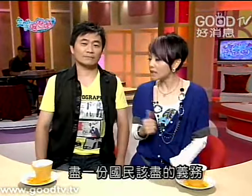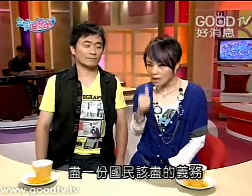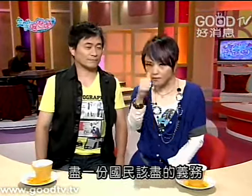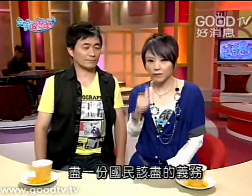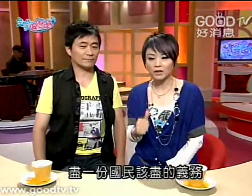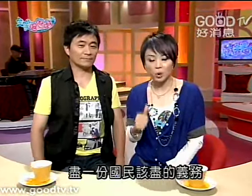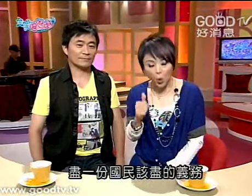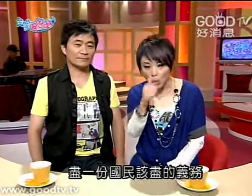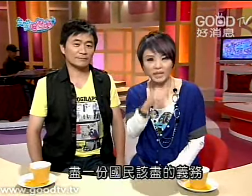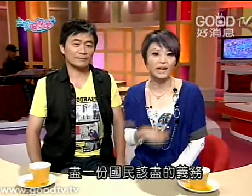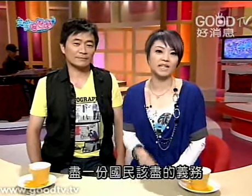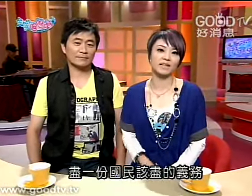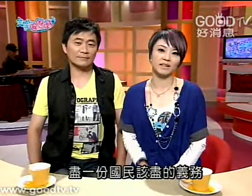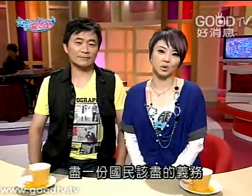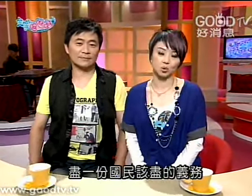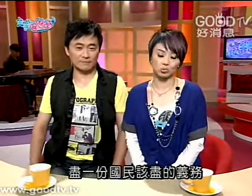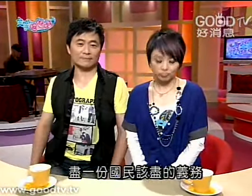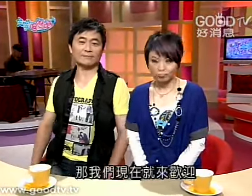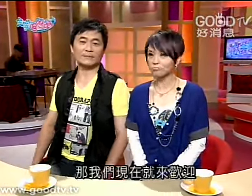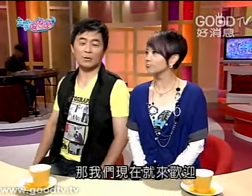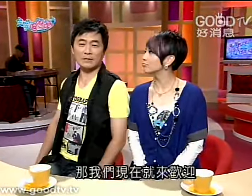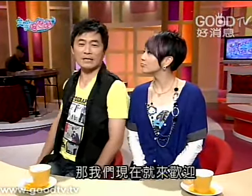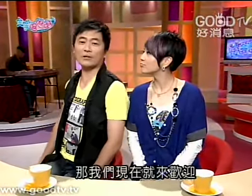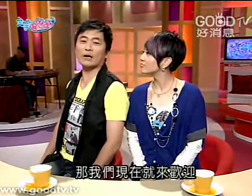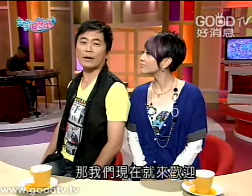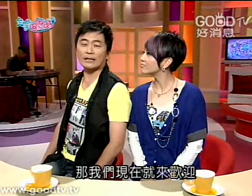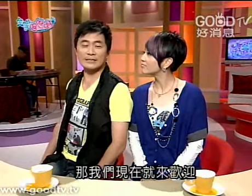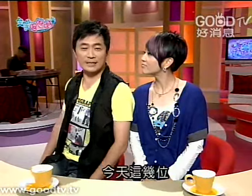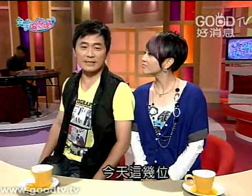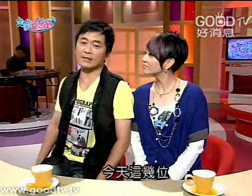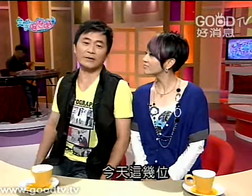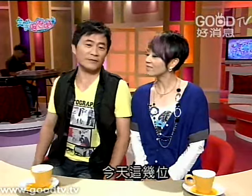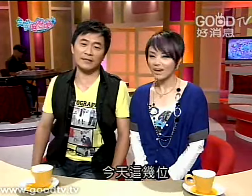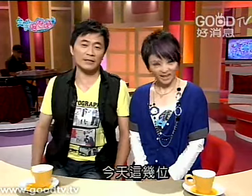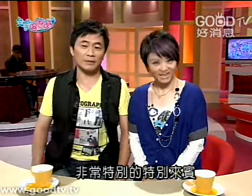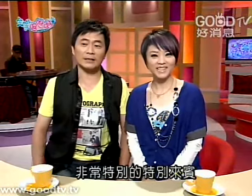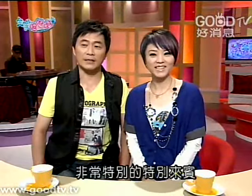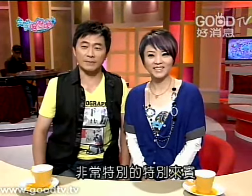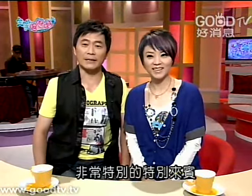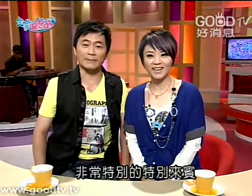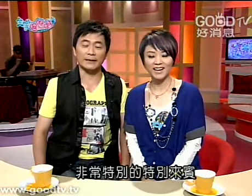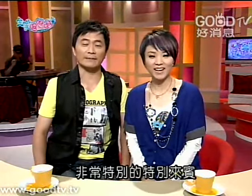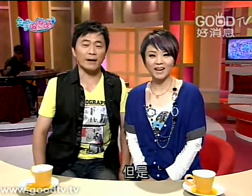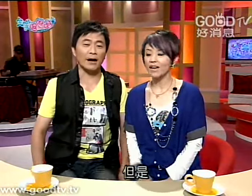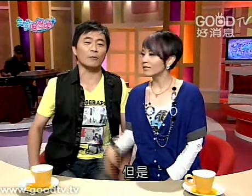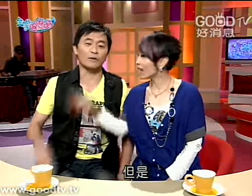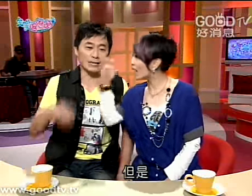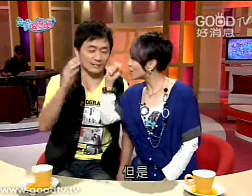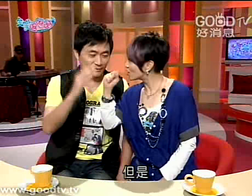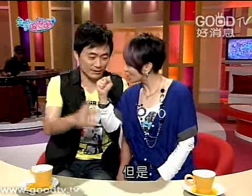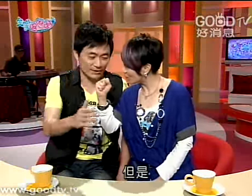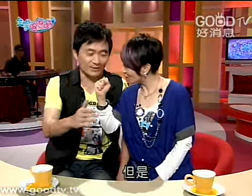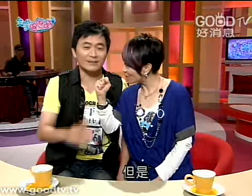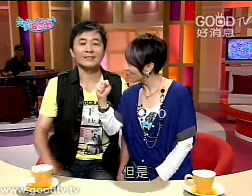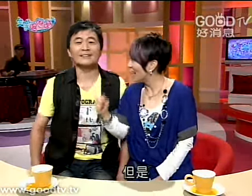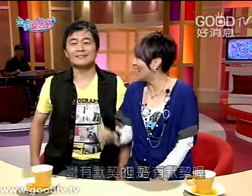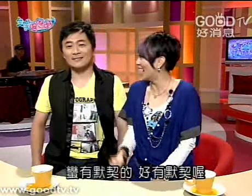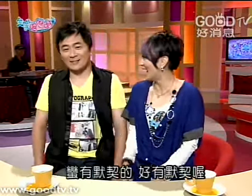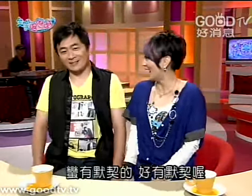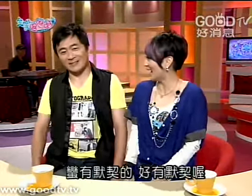好， 尽一份国民该尽的义务。 那我们现在就来欢迎今天这几位非常特别的 是 特别来宾 啊，但